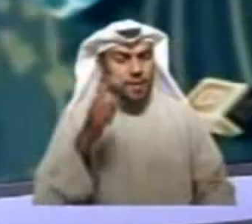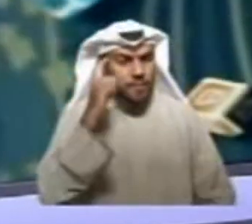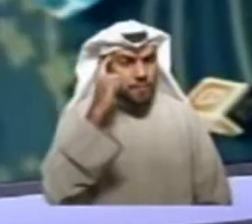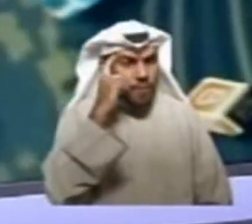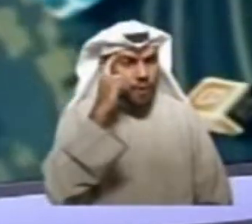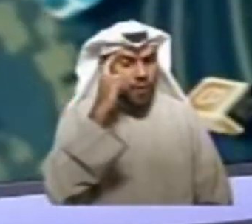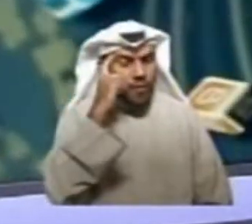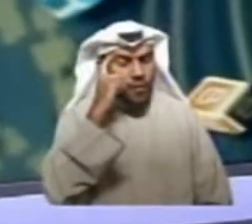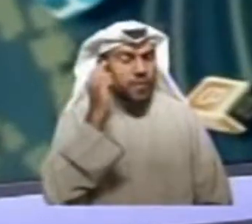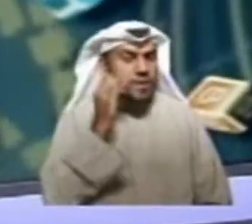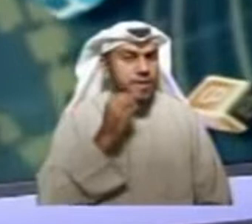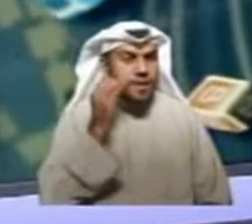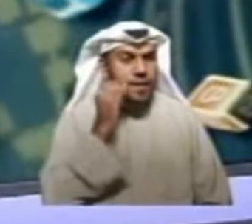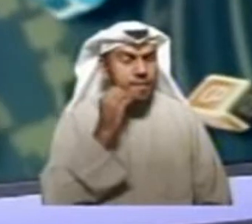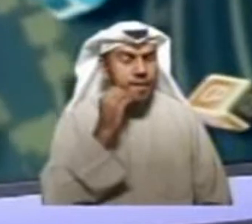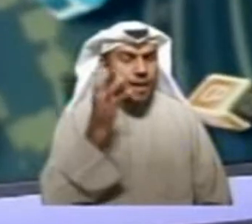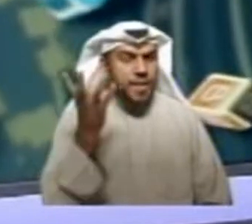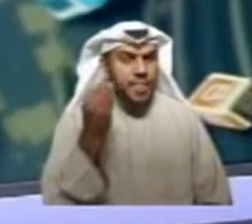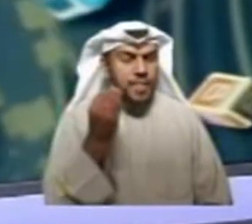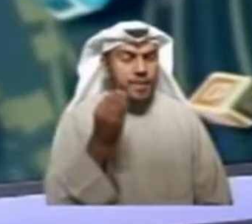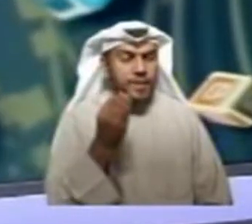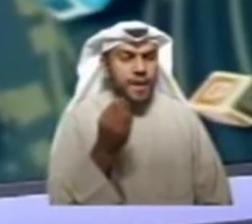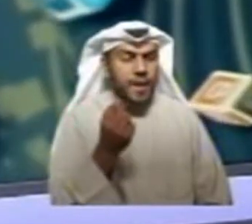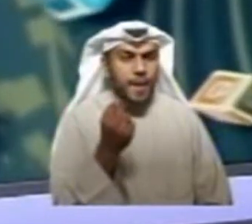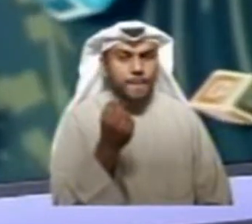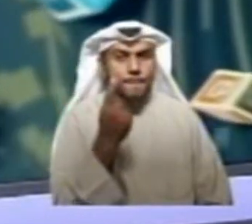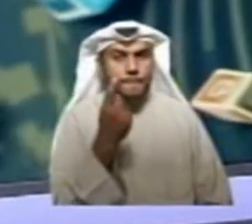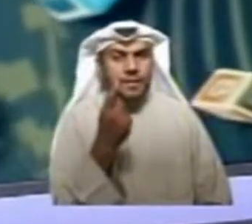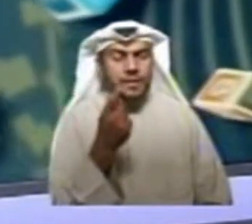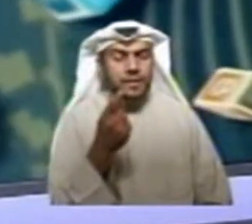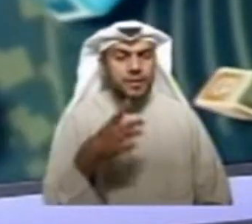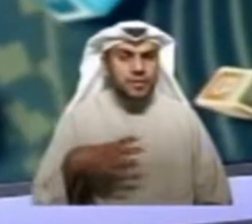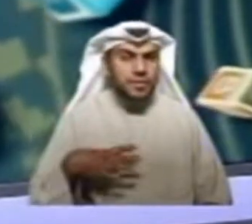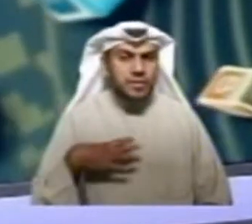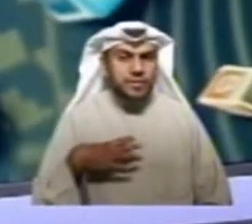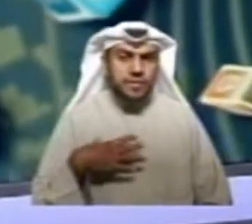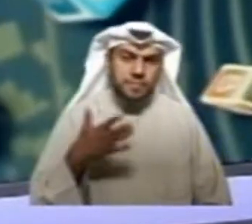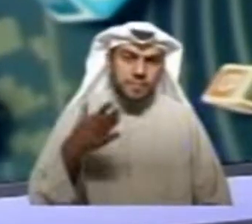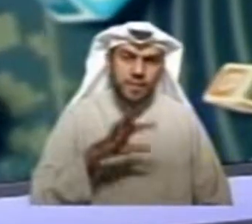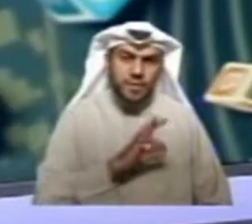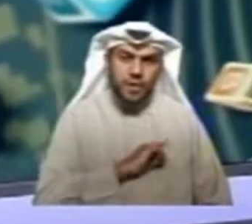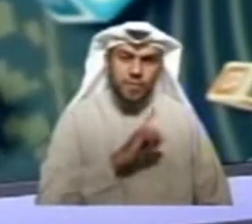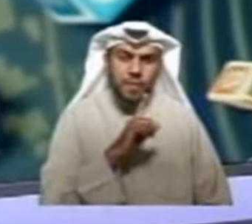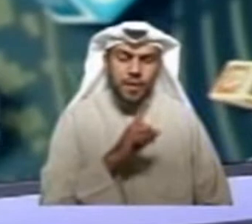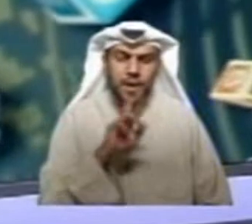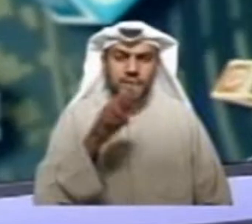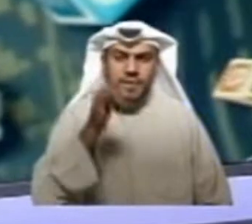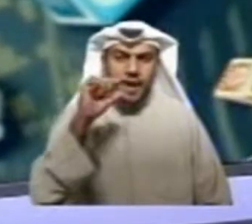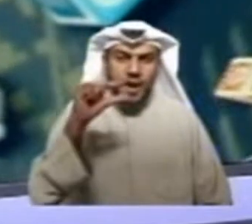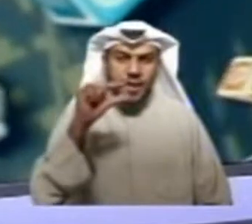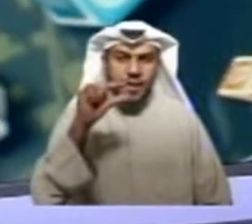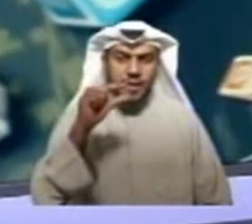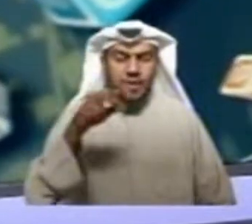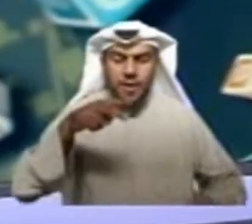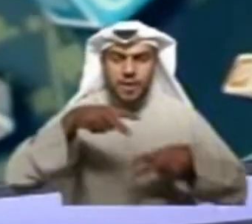احتفاء الإمارات بالذكرى المئوية لبني قيادتها الراحل الشيخ زايد بن سلطان آل نهيان رحمه الله. فتحت هاشتاغ